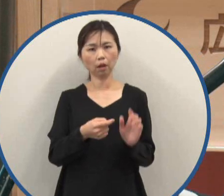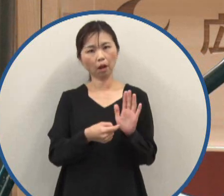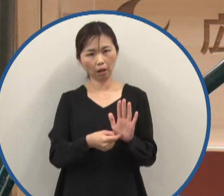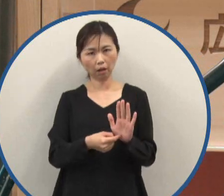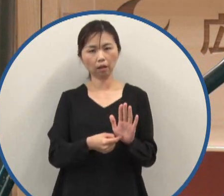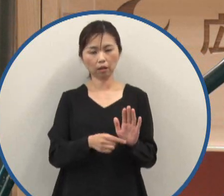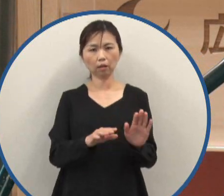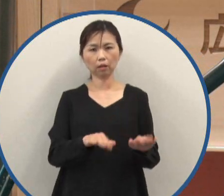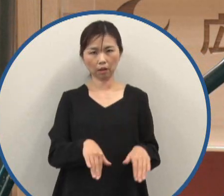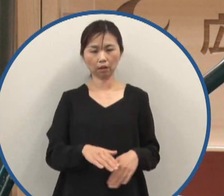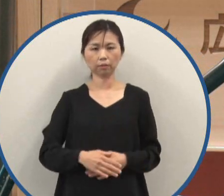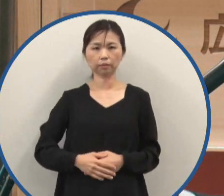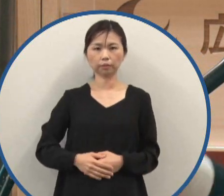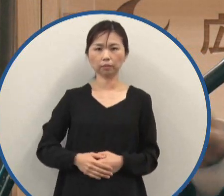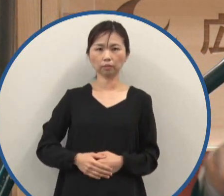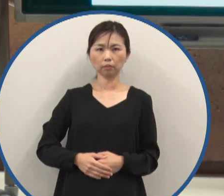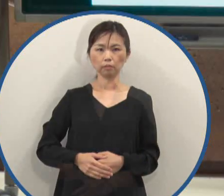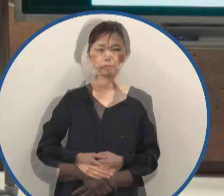ね。